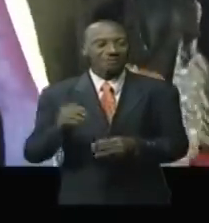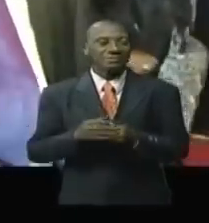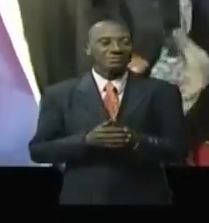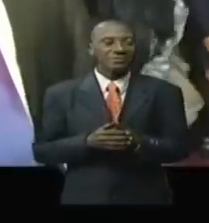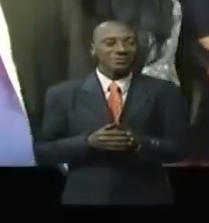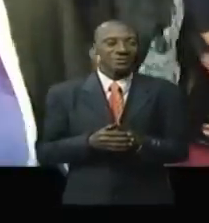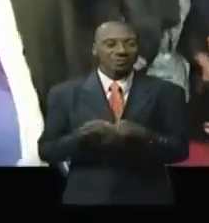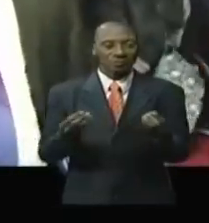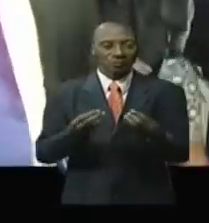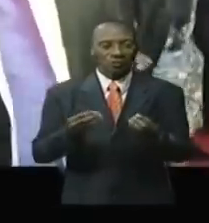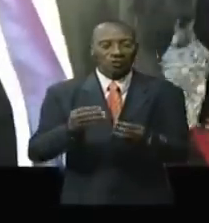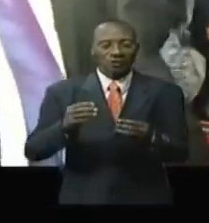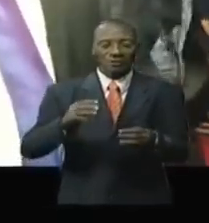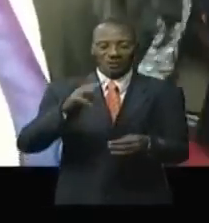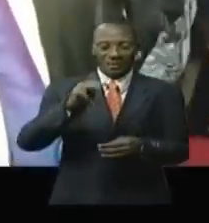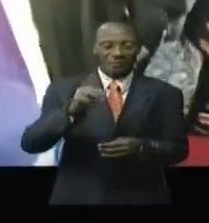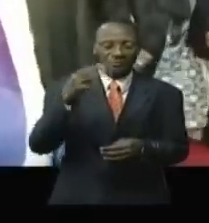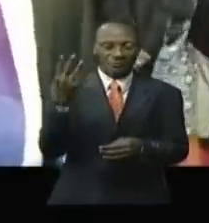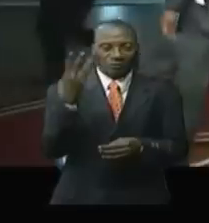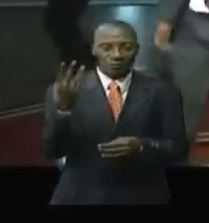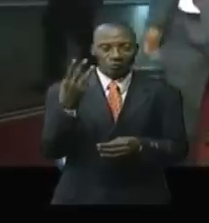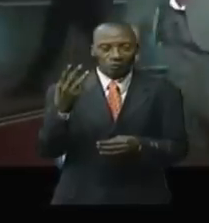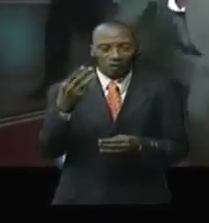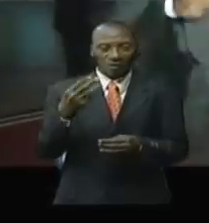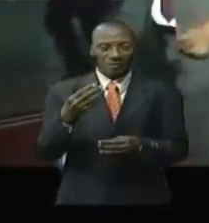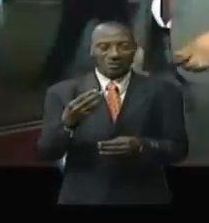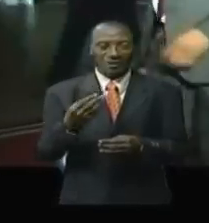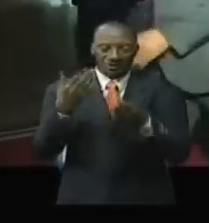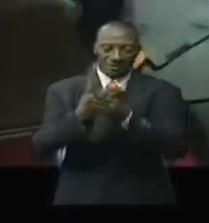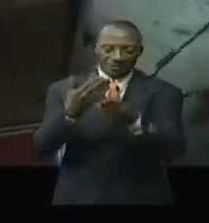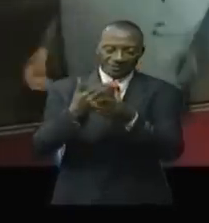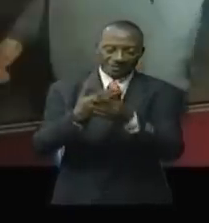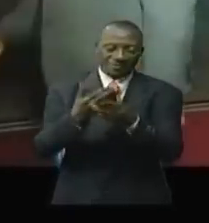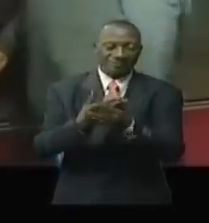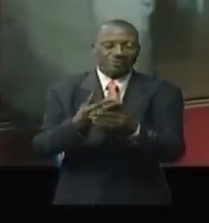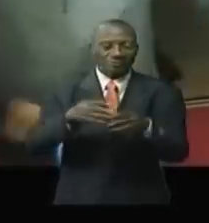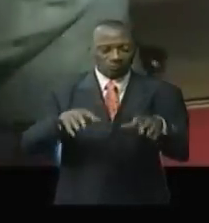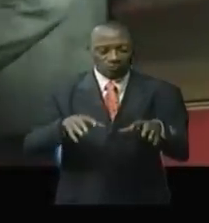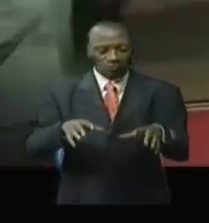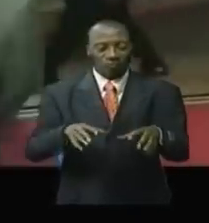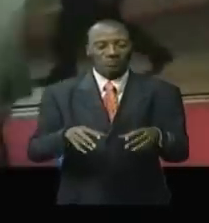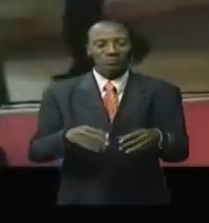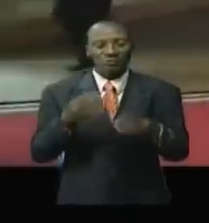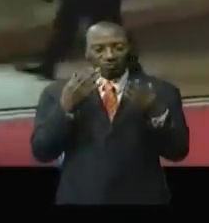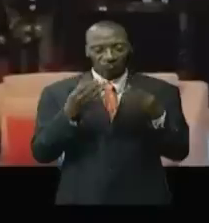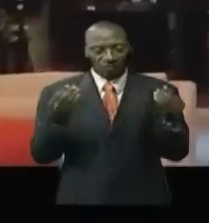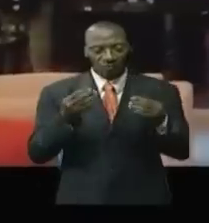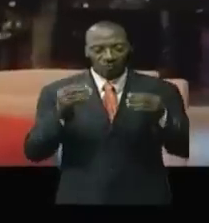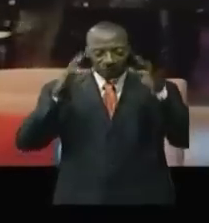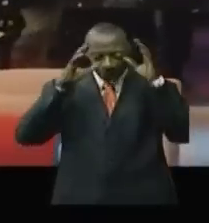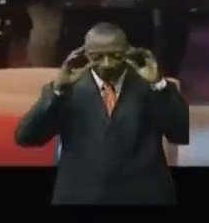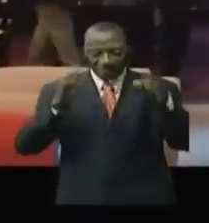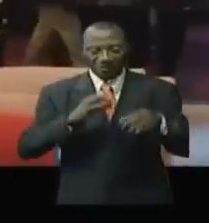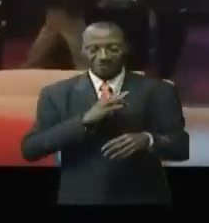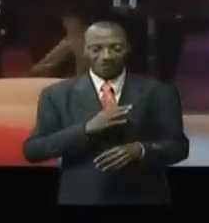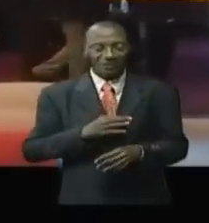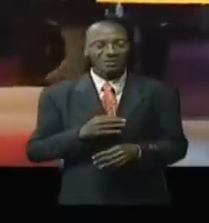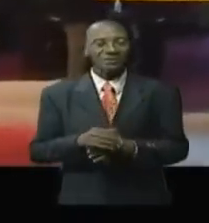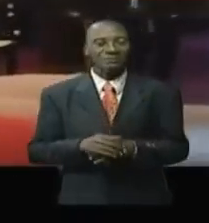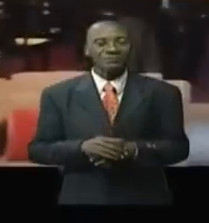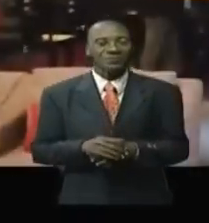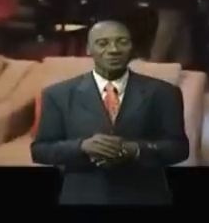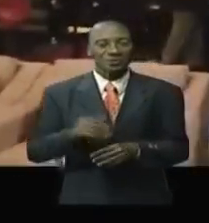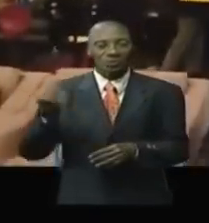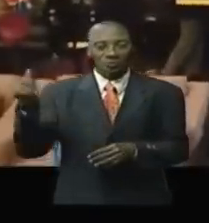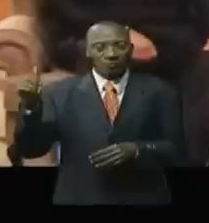opèrent sous la bannière du M23 à Bunagana a poussé les chefs d'État de la communauté à accélérer la mise en place de la